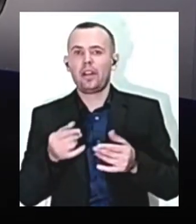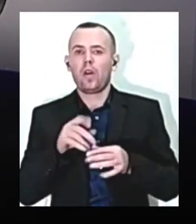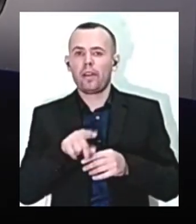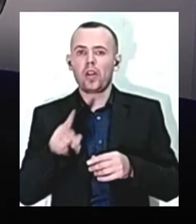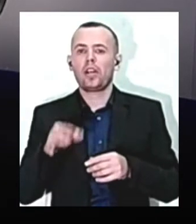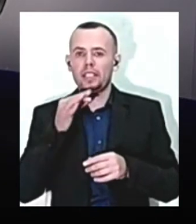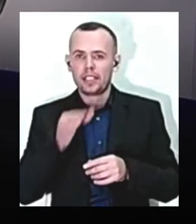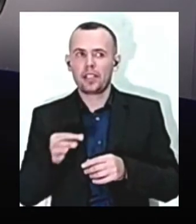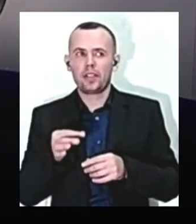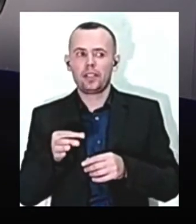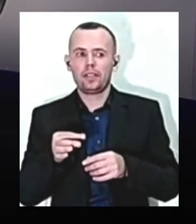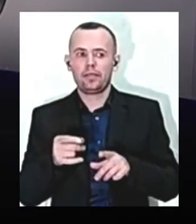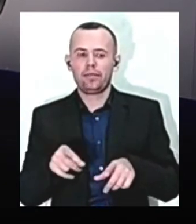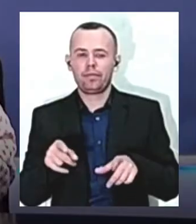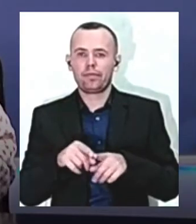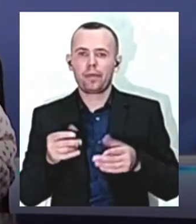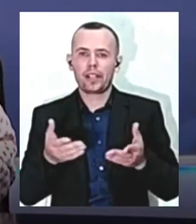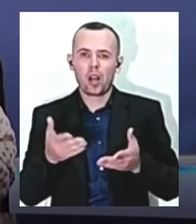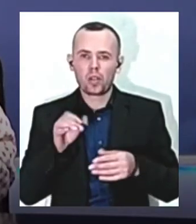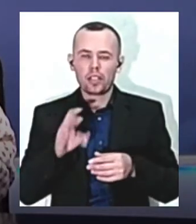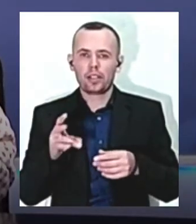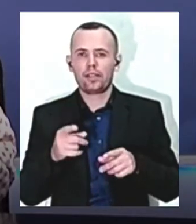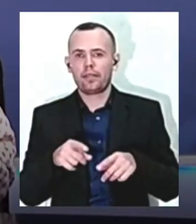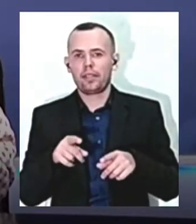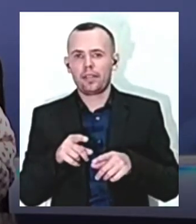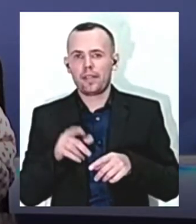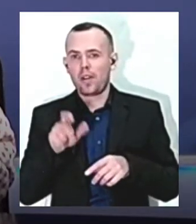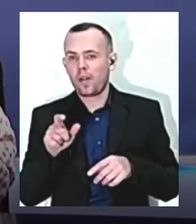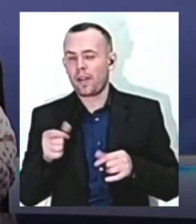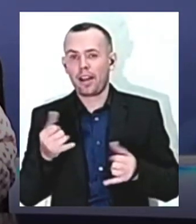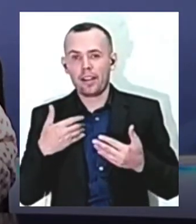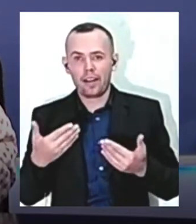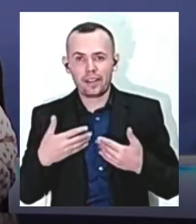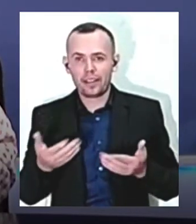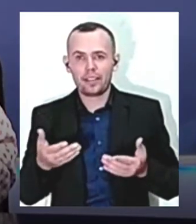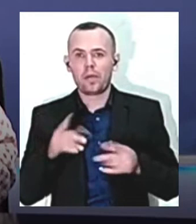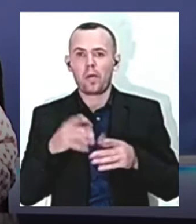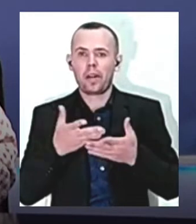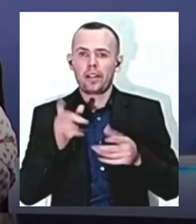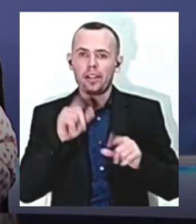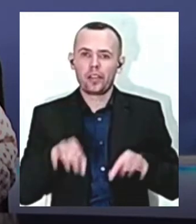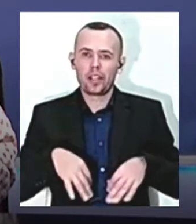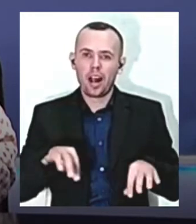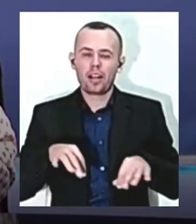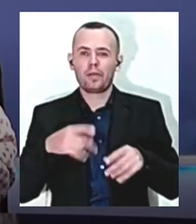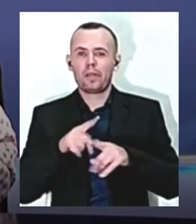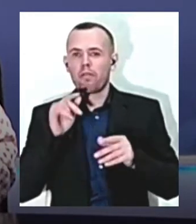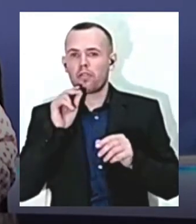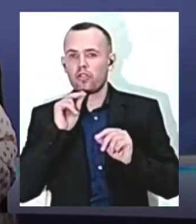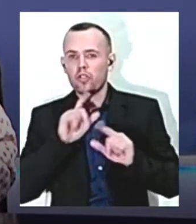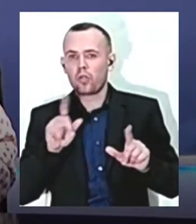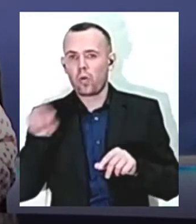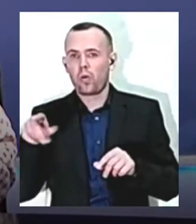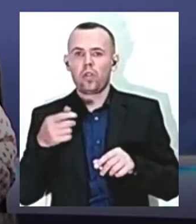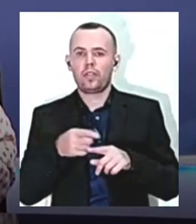для когось там хай буде, а для нас, бо ми їздимо в транспорті, бо наші діти ходять в школу, для нас це було, власне,